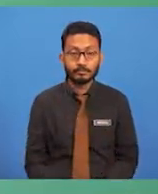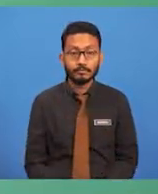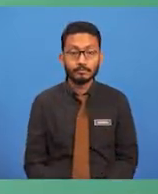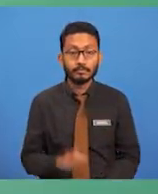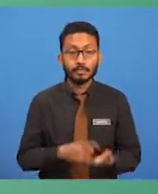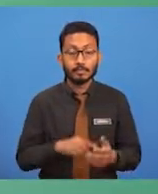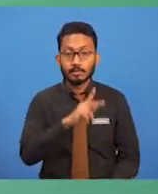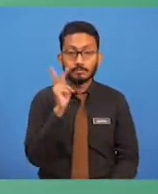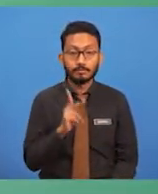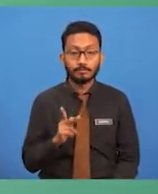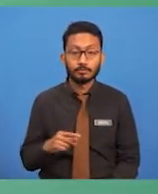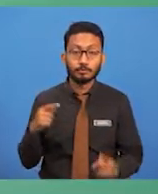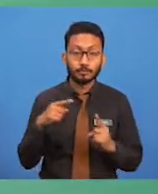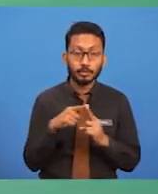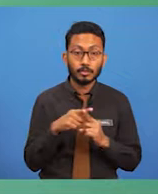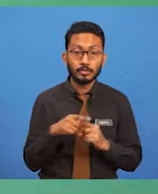apakah tujuan